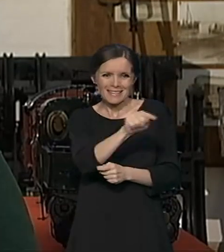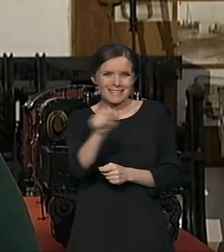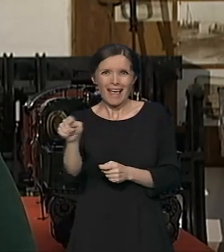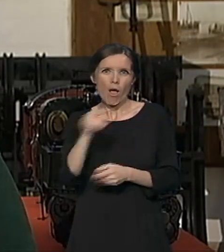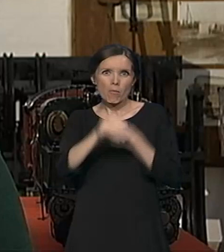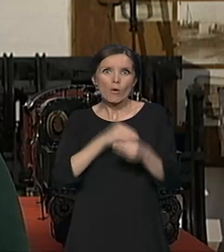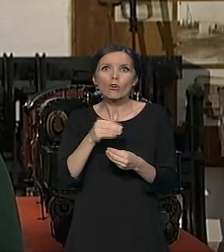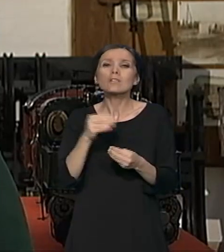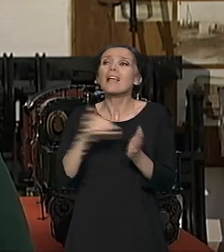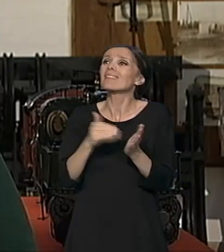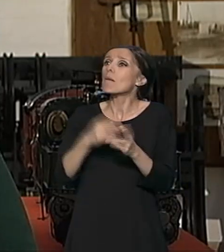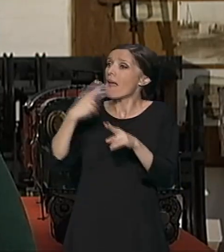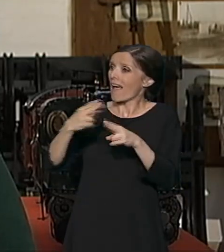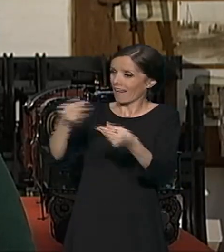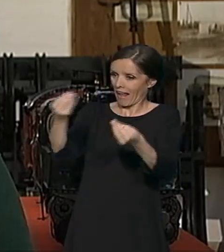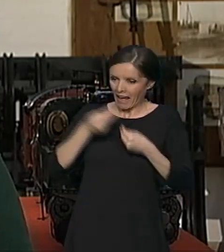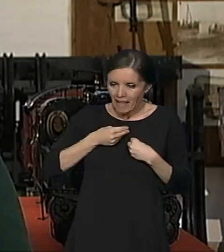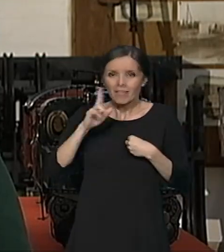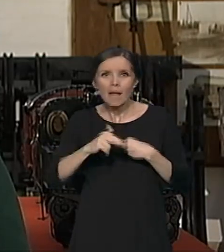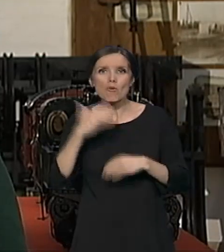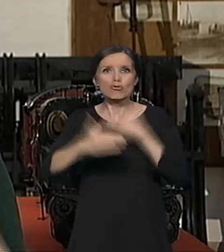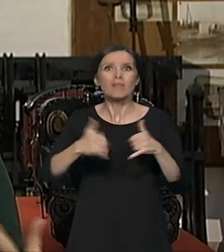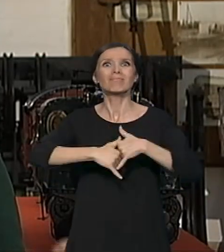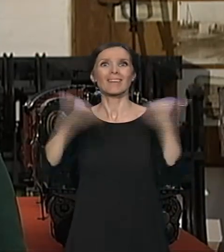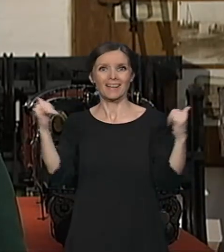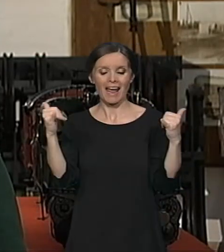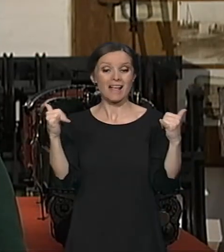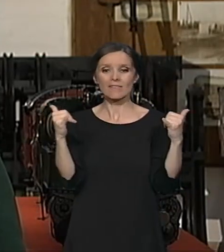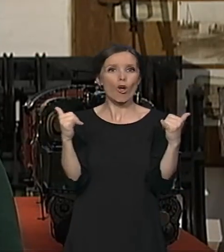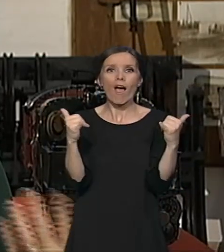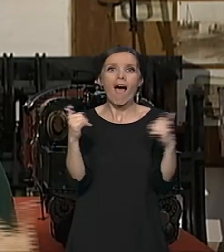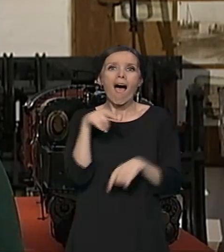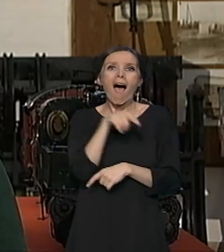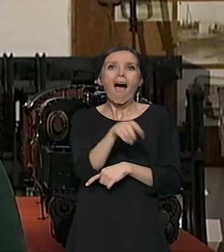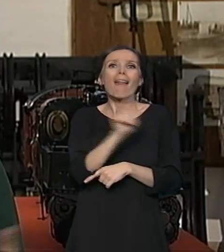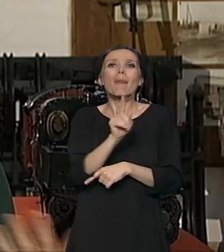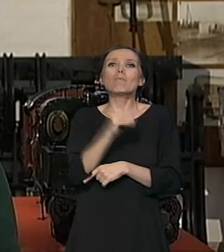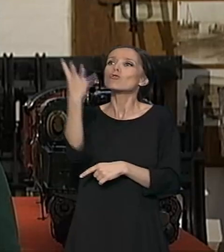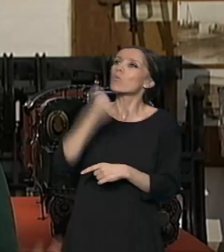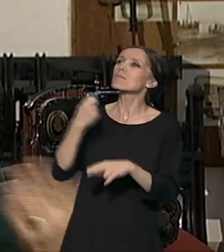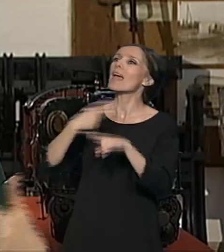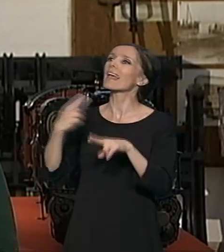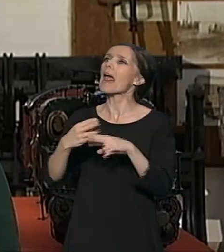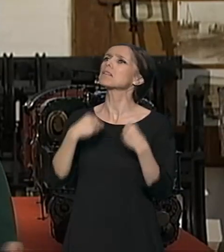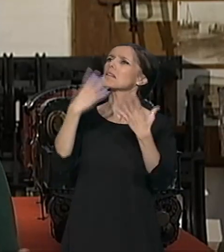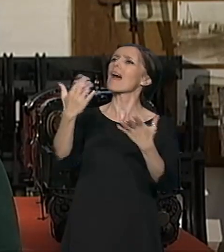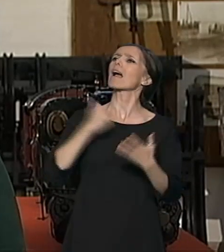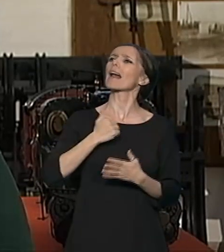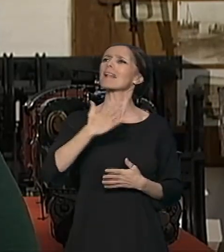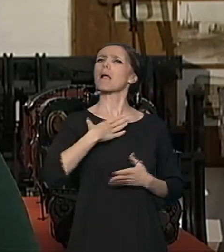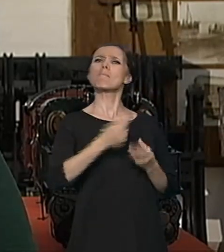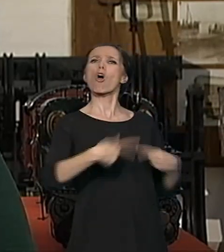da napreduju, oni nisu mogli da uzimaju hipoteke na celo imanje, a reč je